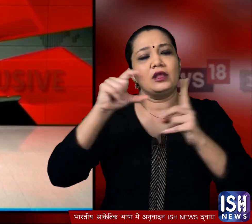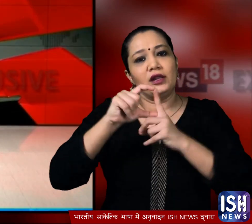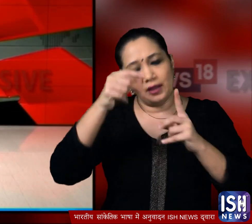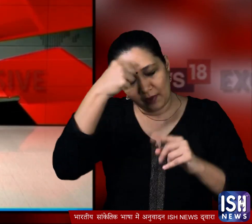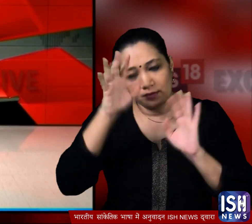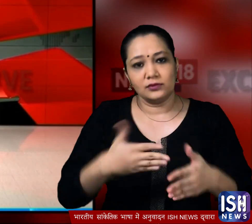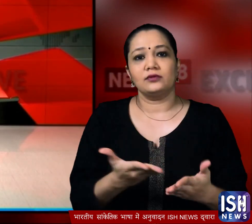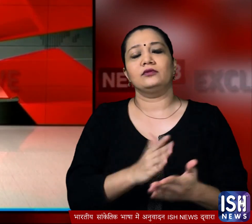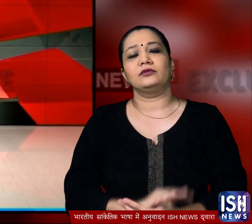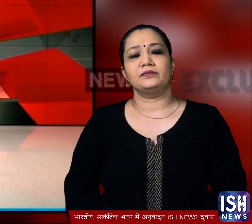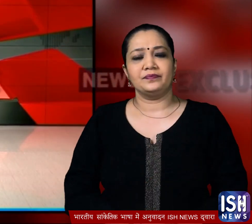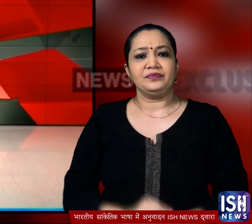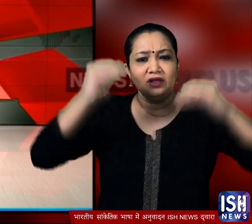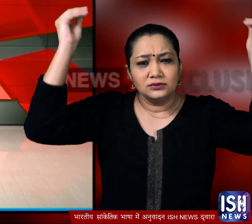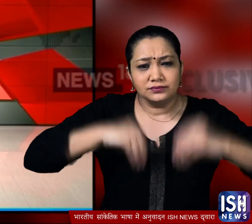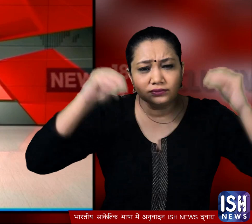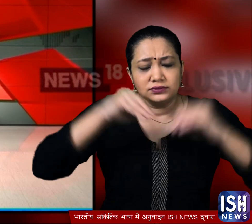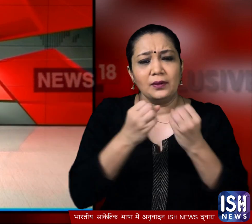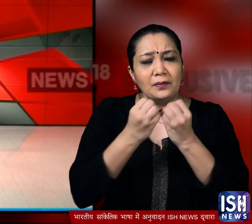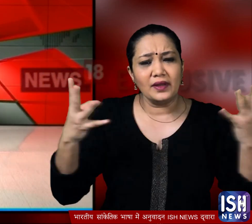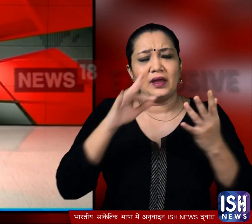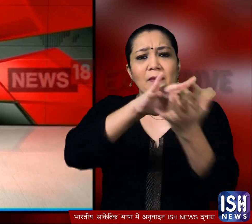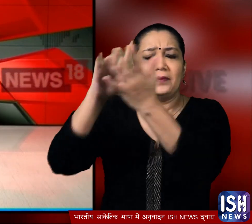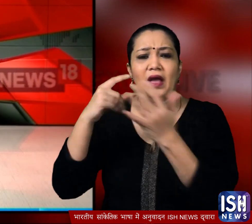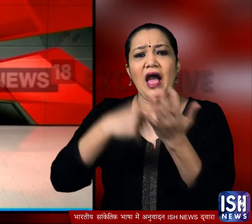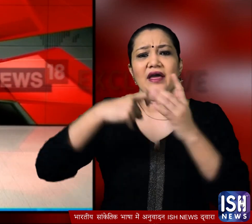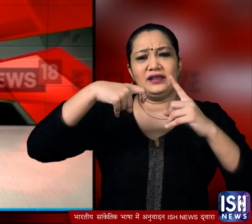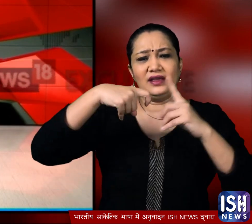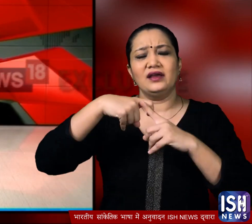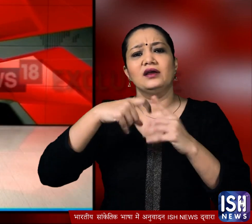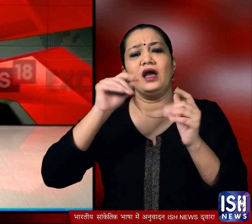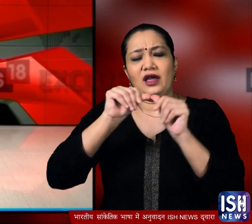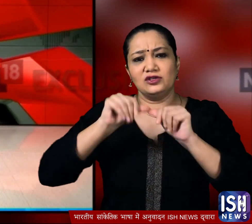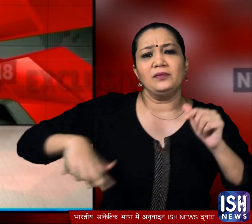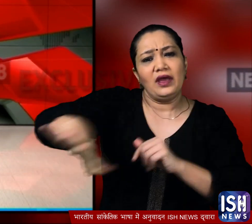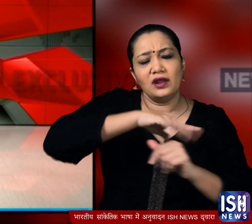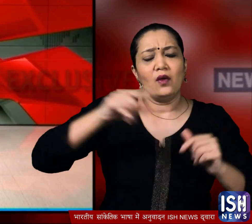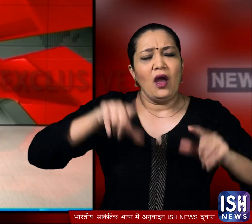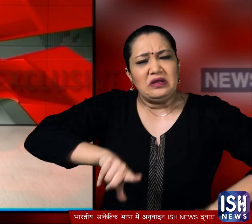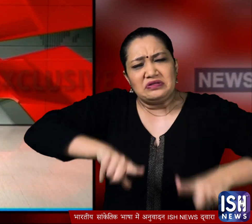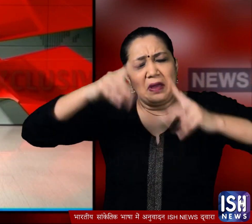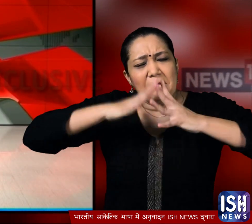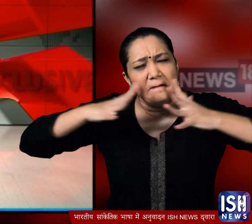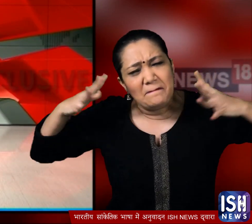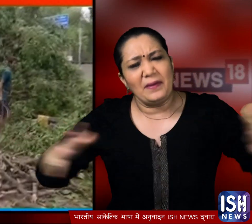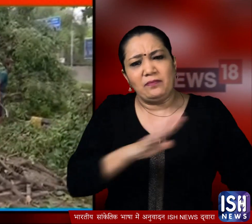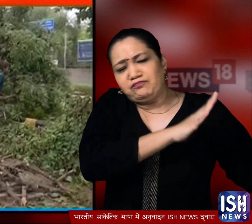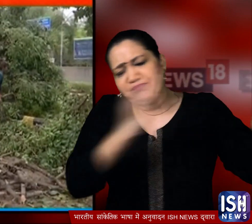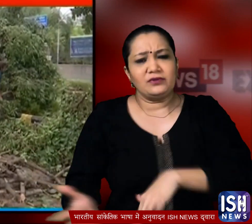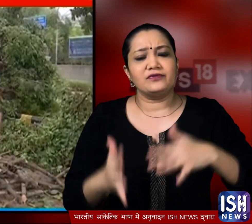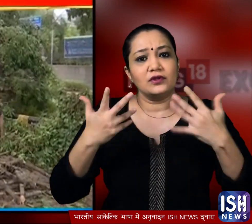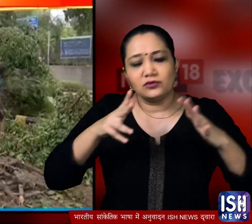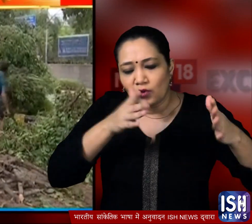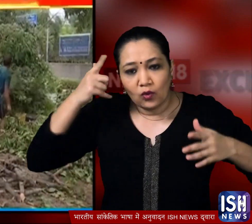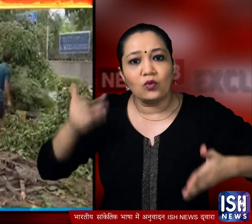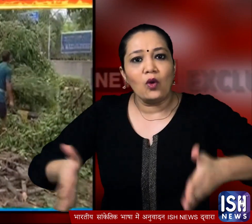रफ्तार रोक दी। भारी बारिश की वजह से दिल्ली के आर के आश्रम मार्ग में एक भारी भरकम पेड़ गिर गया, जिसकी वजह से पूरा रास्ता